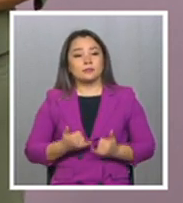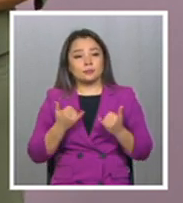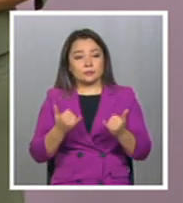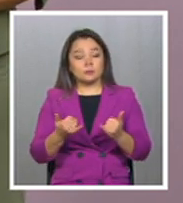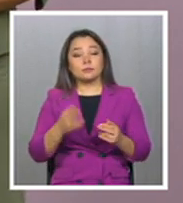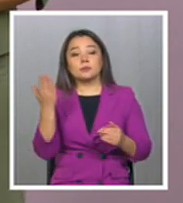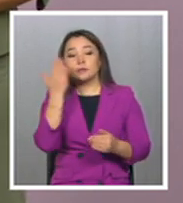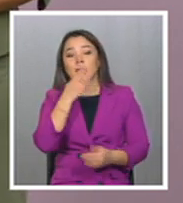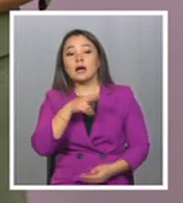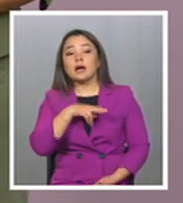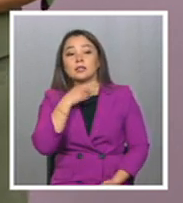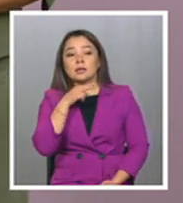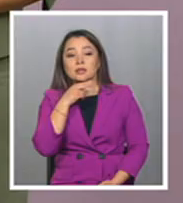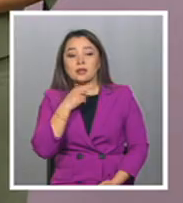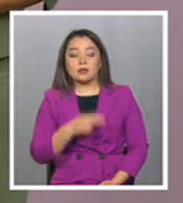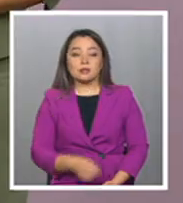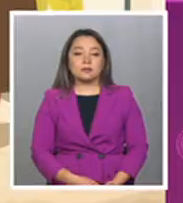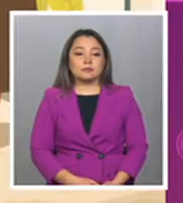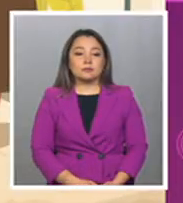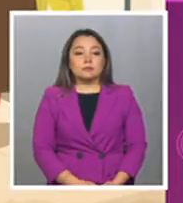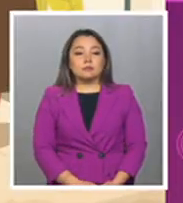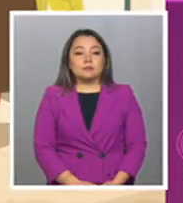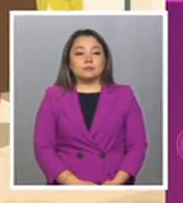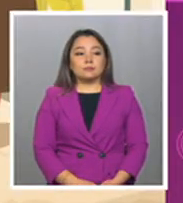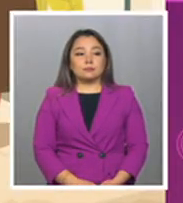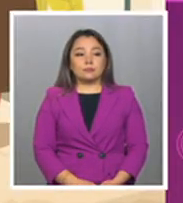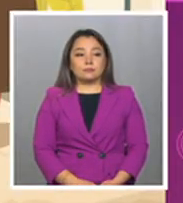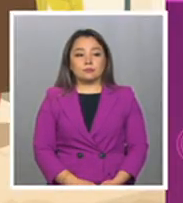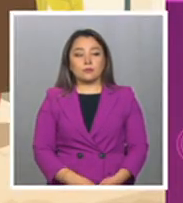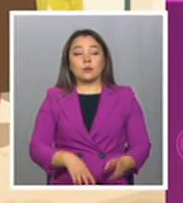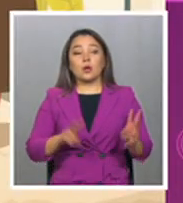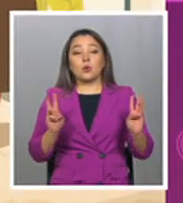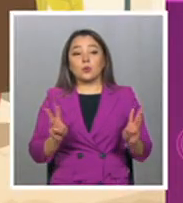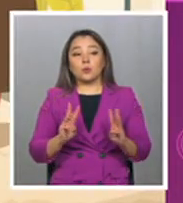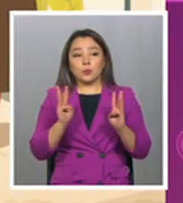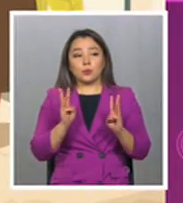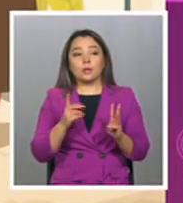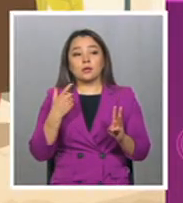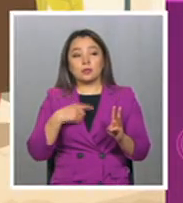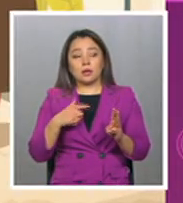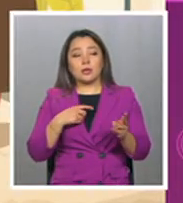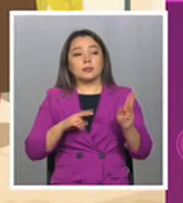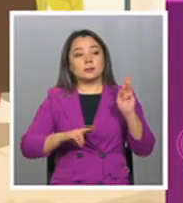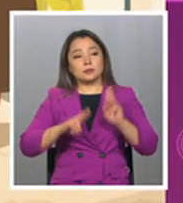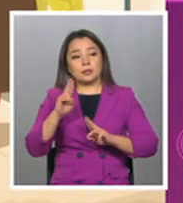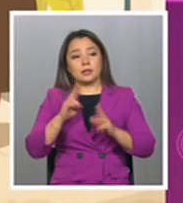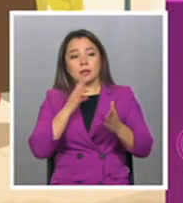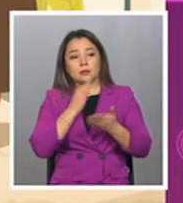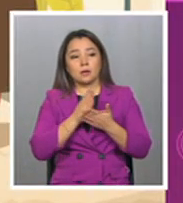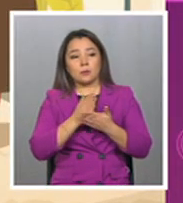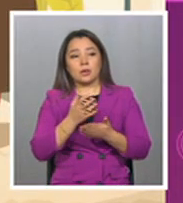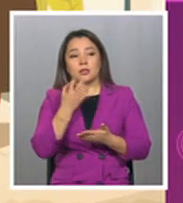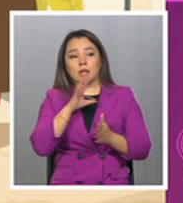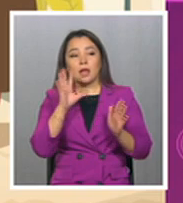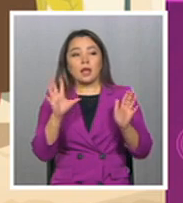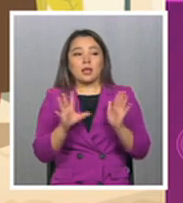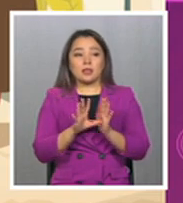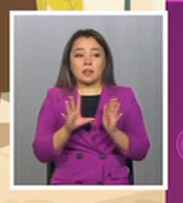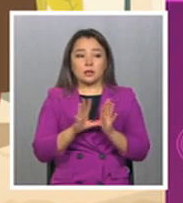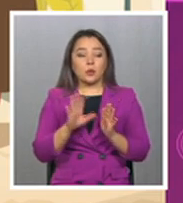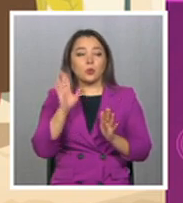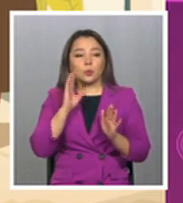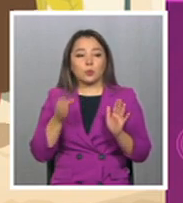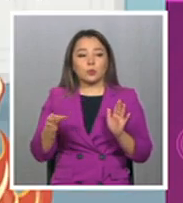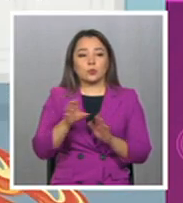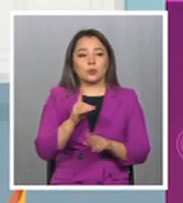Бейне материалға назар аударыңдар. Өрт кезіндегі өзін-өзі ұстау ережелері. Ыстық электр құралдарына су